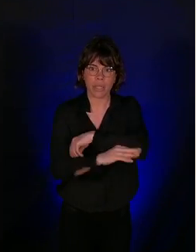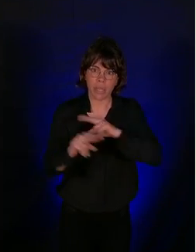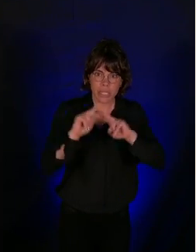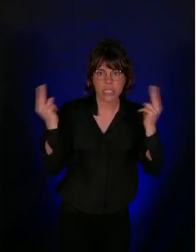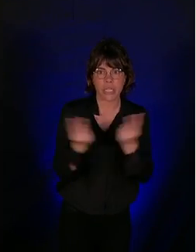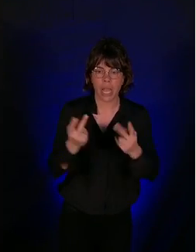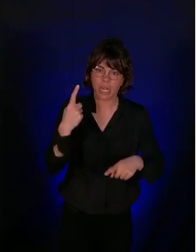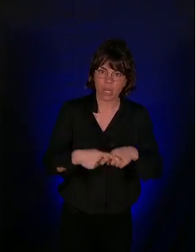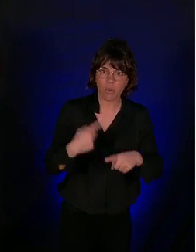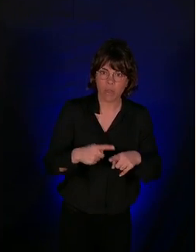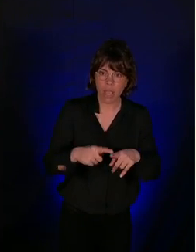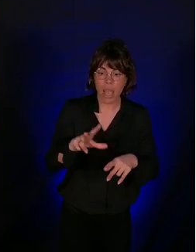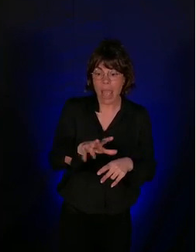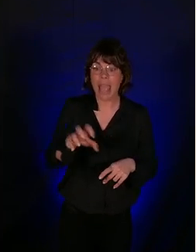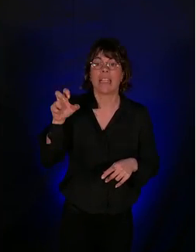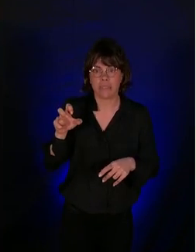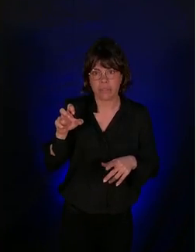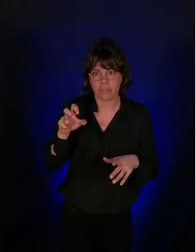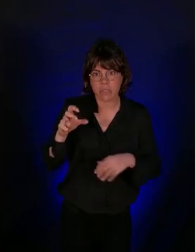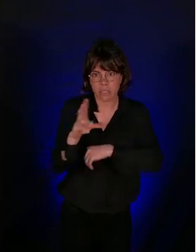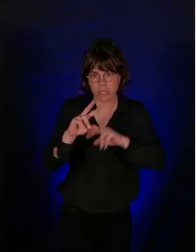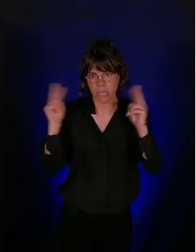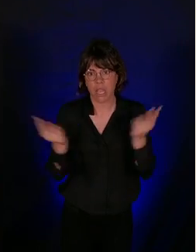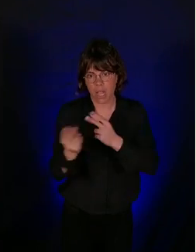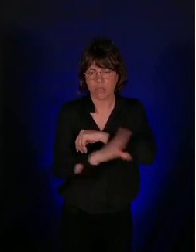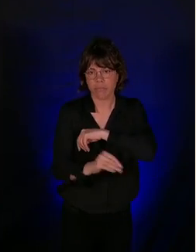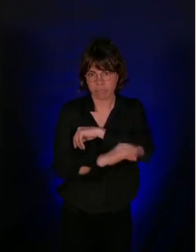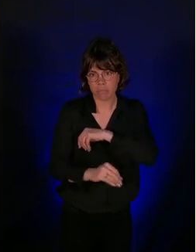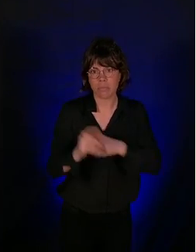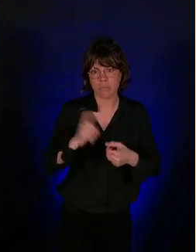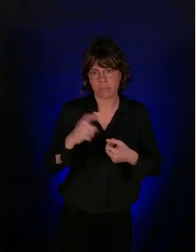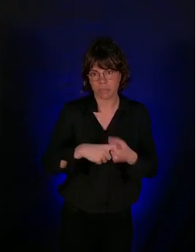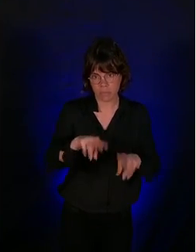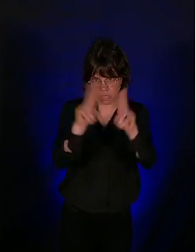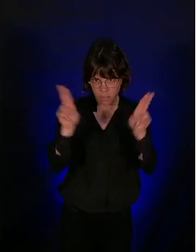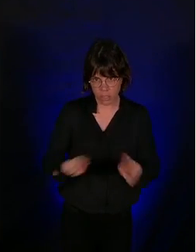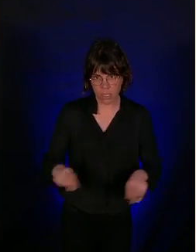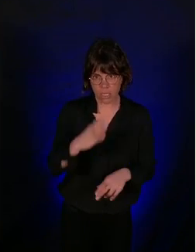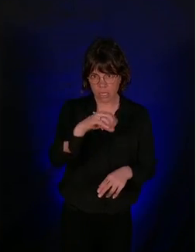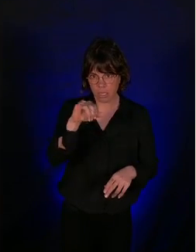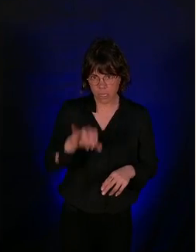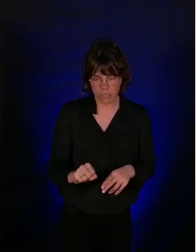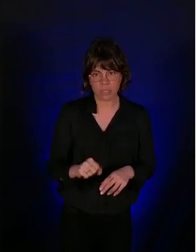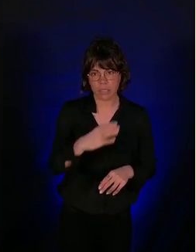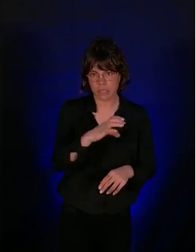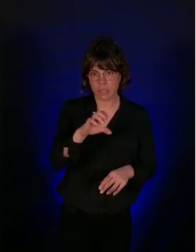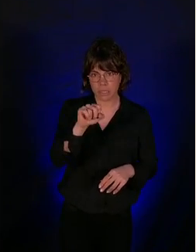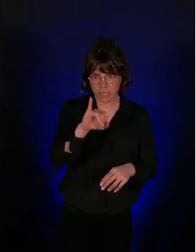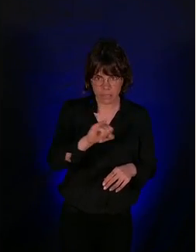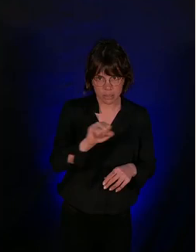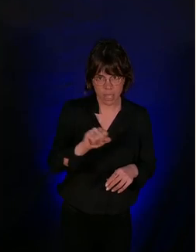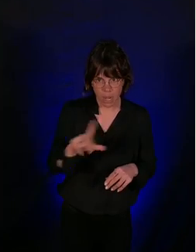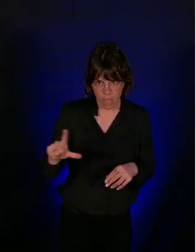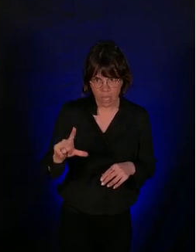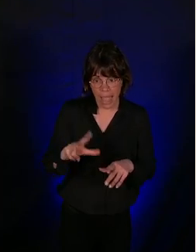Confédération ex nouveau secrétaire général de la Confédération syndicale internationale cis et CISL